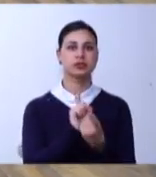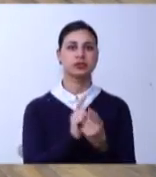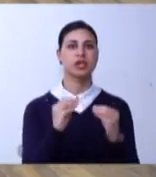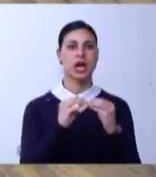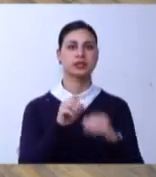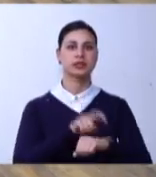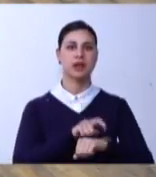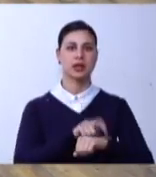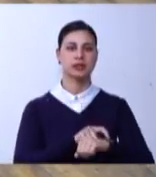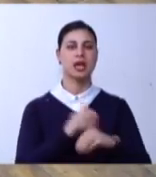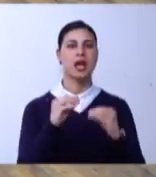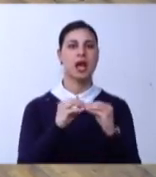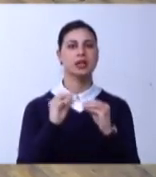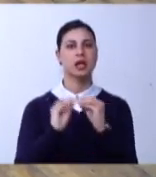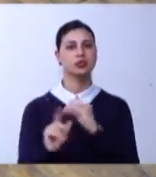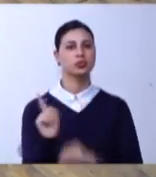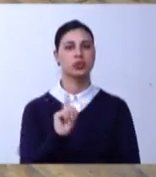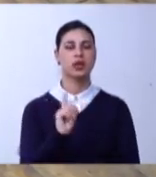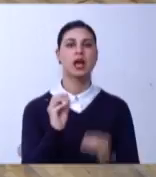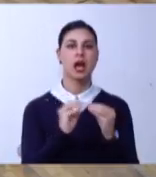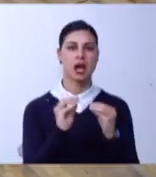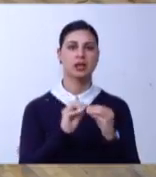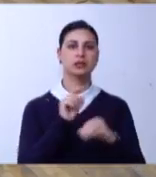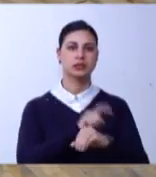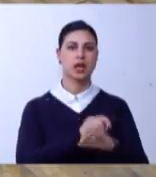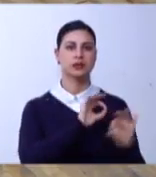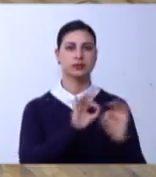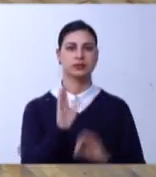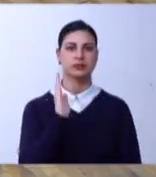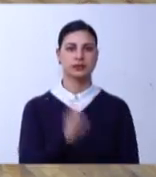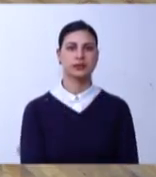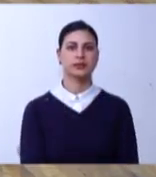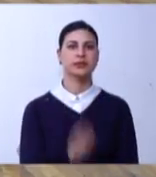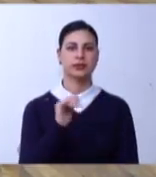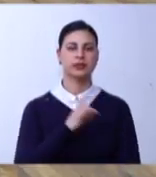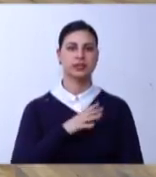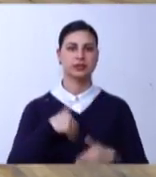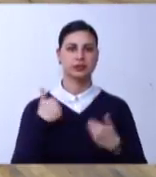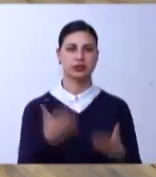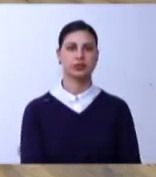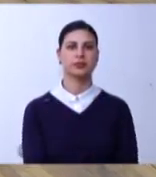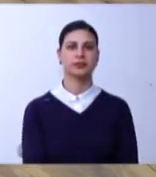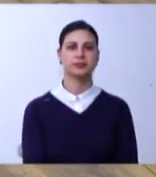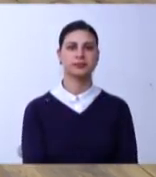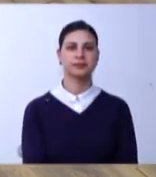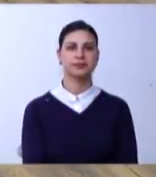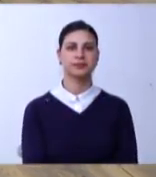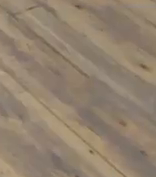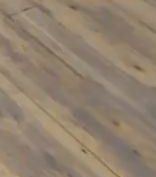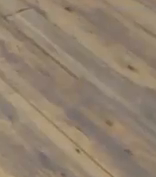10 საათზე, არა 10 საათსა და 10 წუთზე, არამედ ყოველდღე 10 საათზე. ნახვამდის დღესდღეობას გისურვებთ.